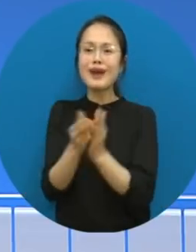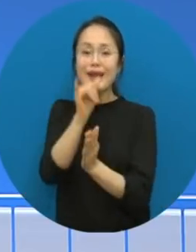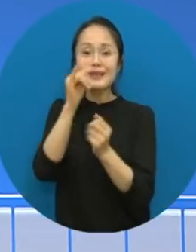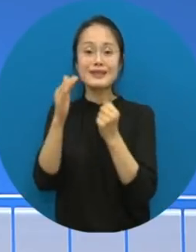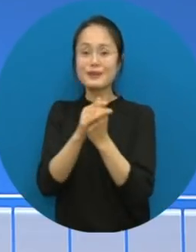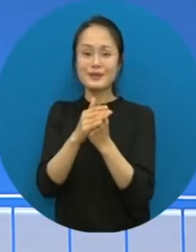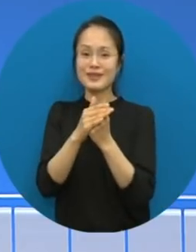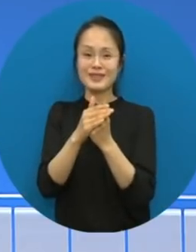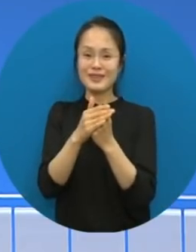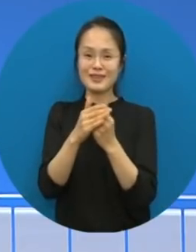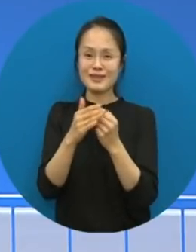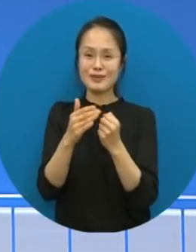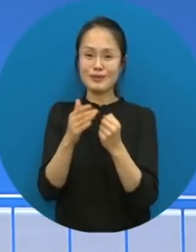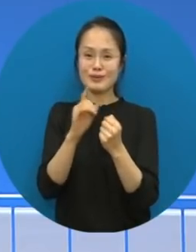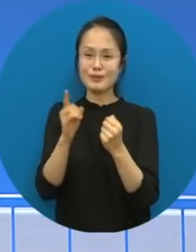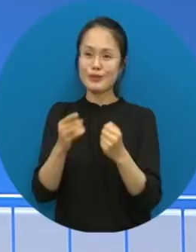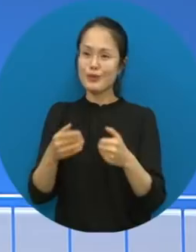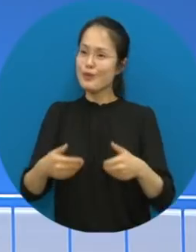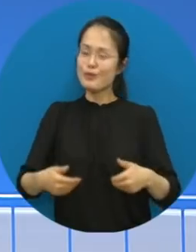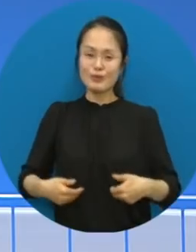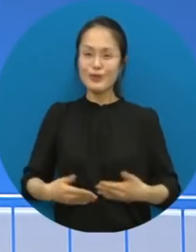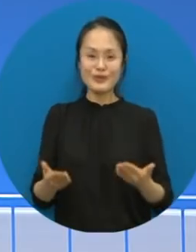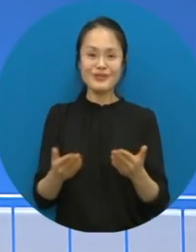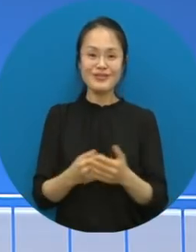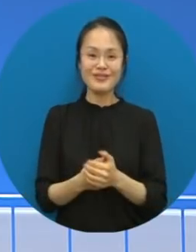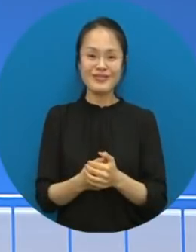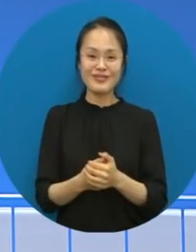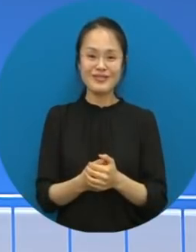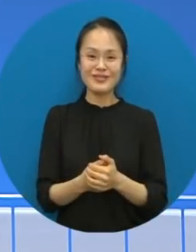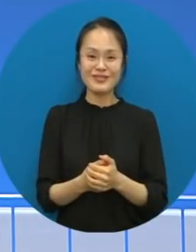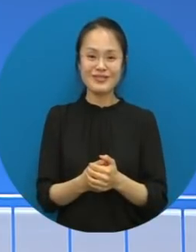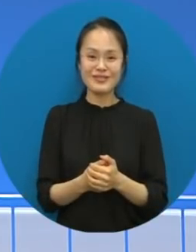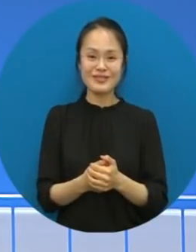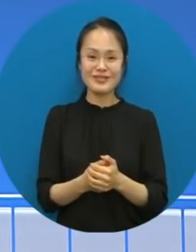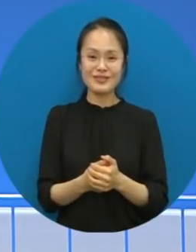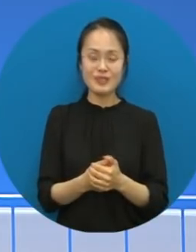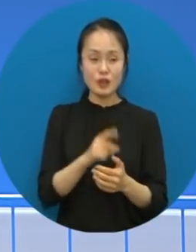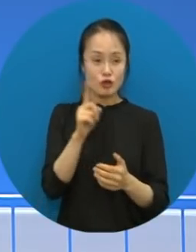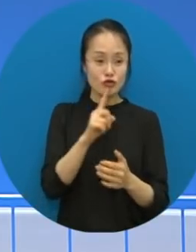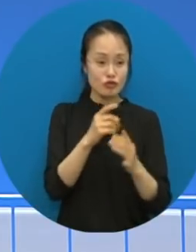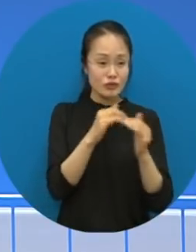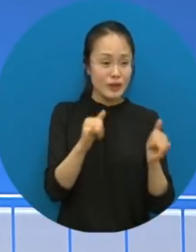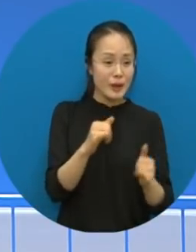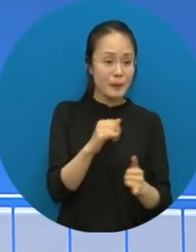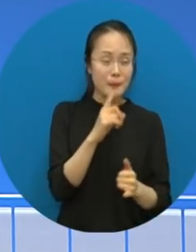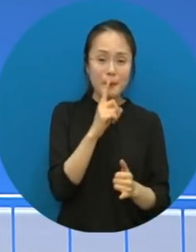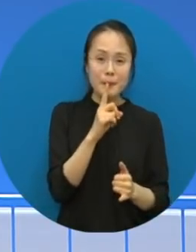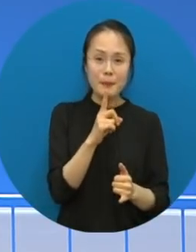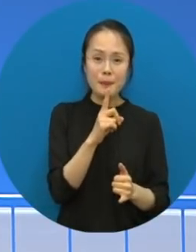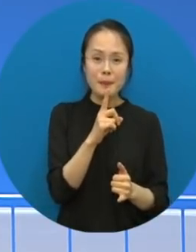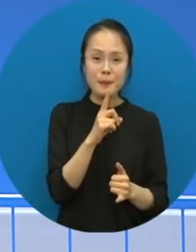아멘이 없어요. 그랬더니 어떤 사람이 아니 그래도 당신은 우리들이 필요합니다.